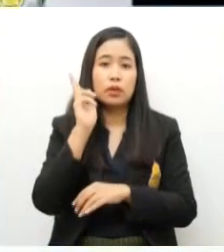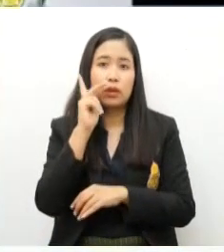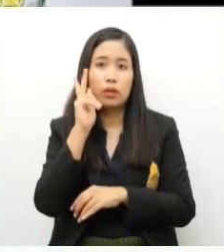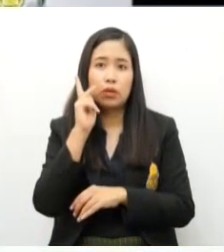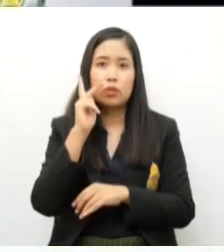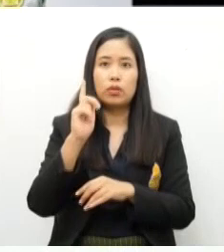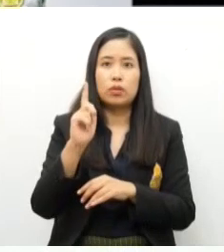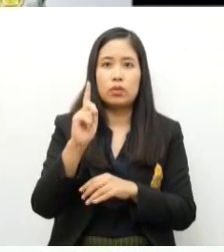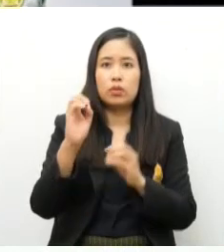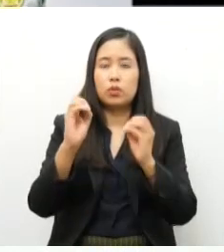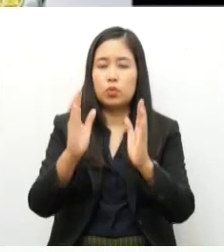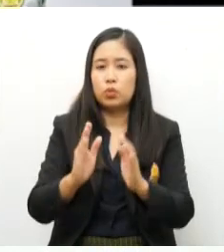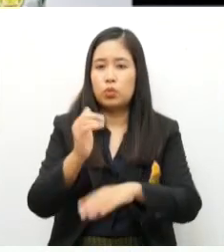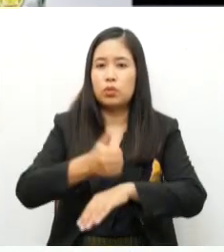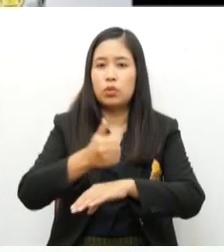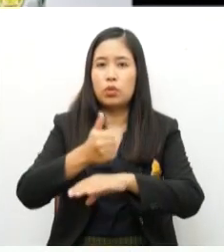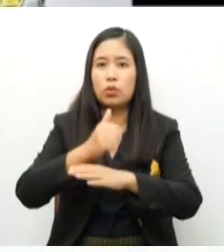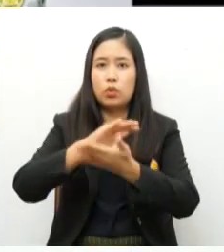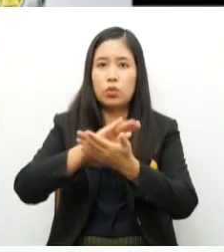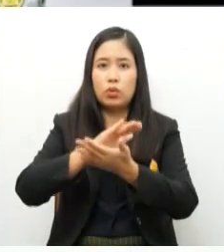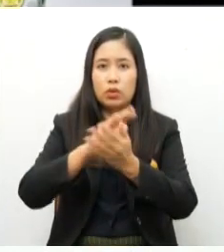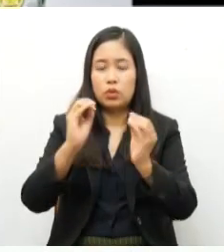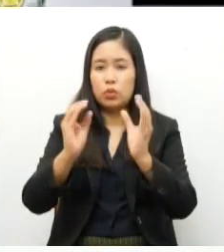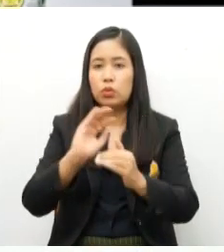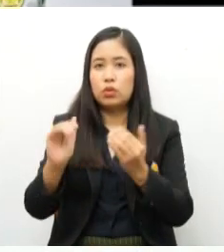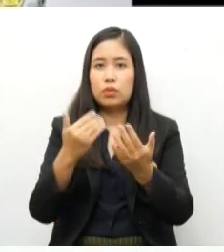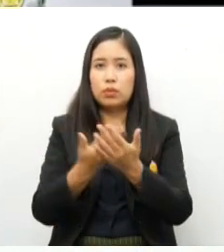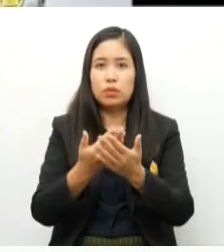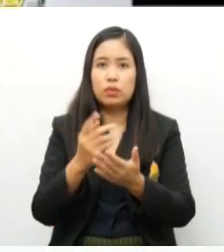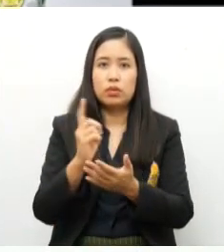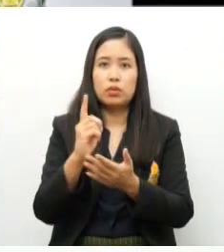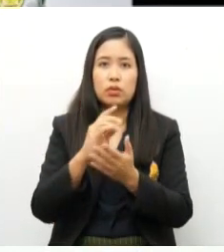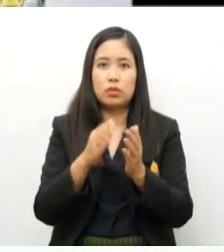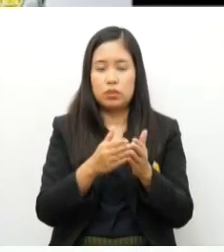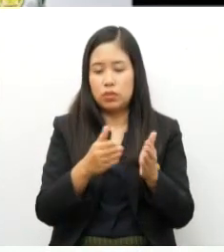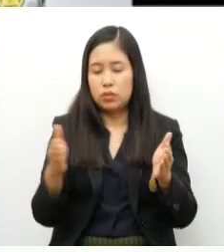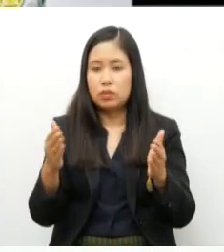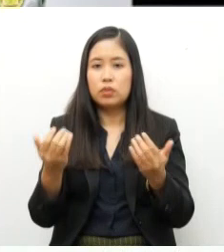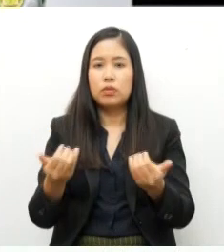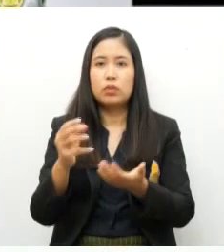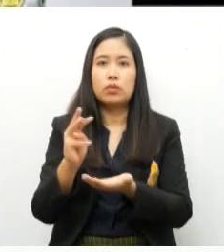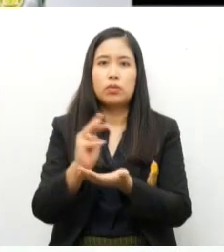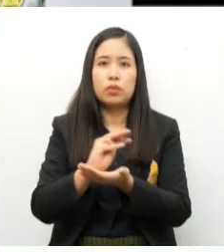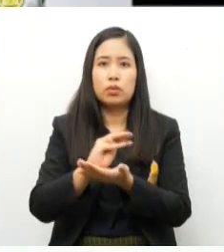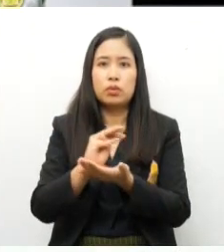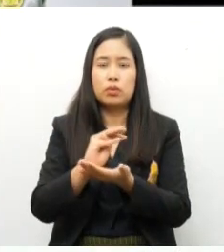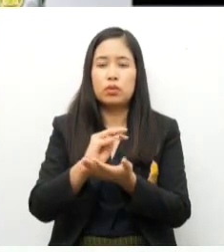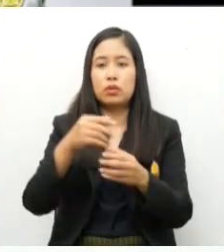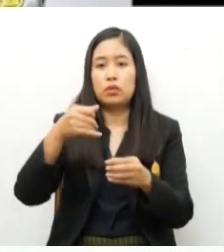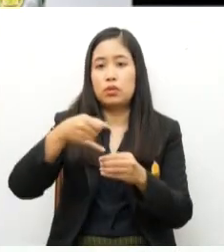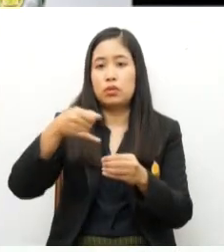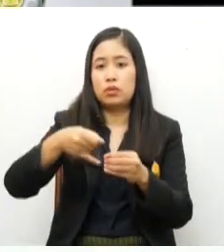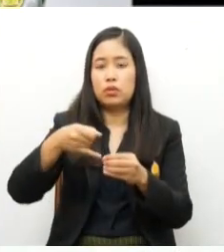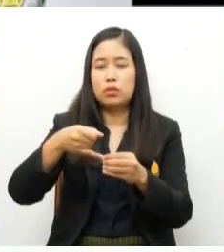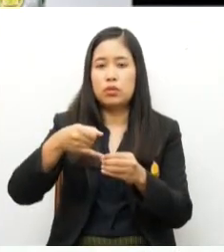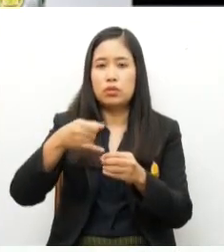ครูหรือผู้บริหารโรงเรียนคุณครูทุกท่านก็คือห่วงเวลานี้ทางมูลนิธิอายิโนโมโตะได้